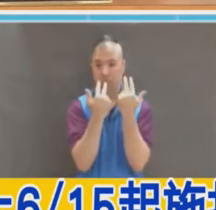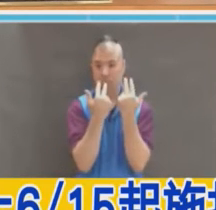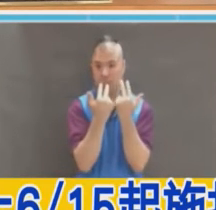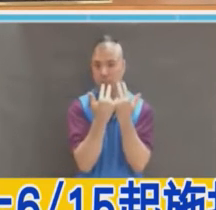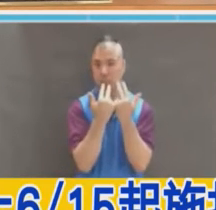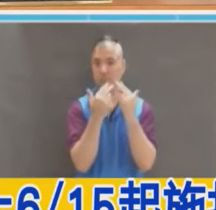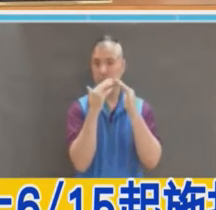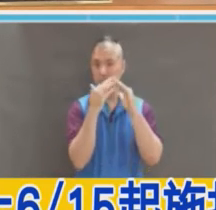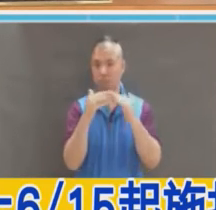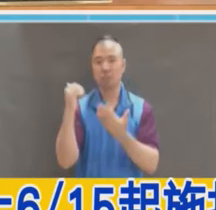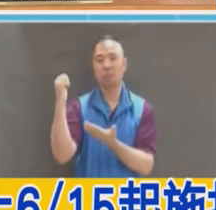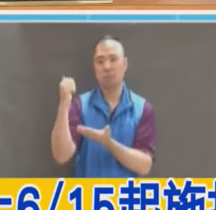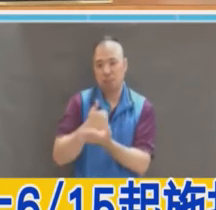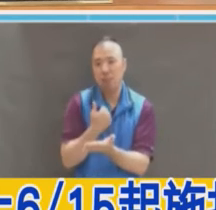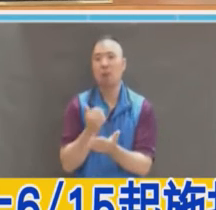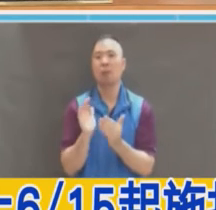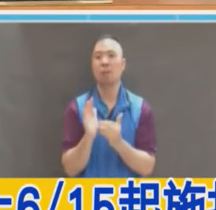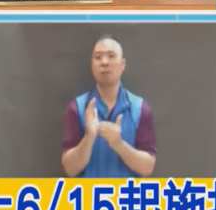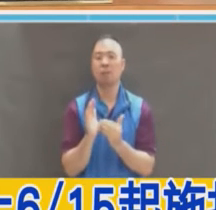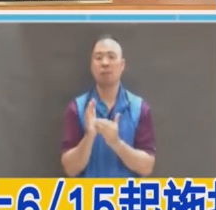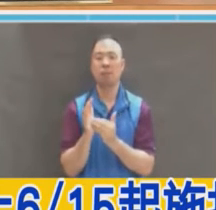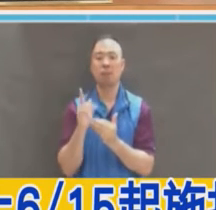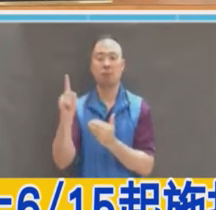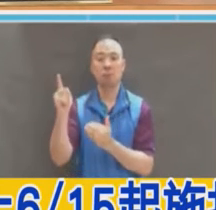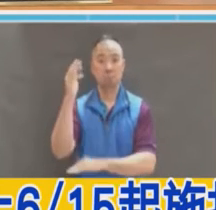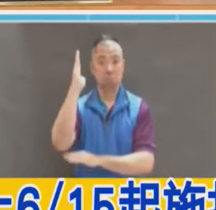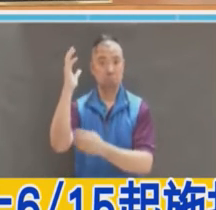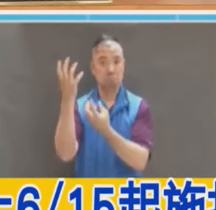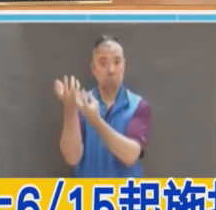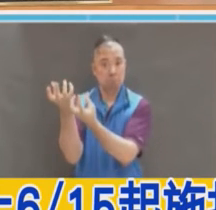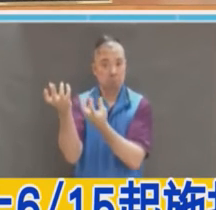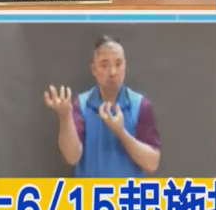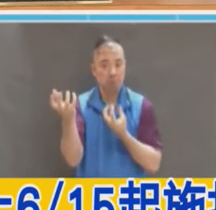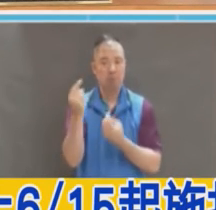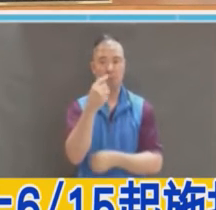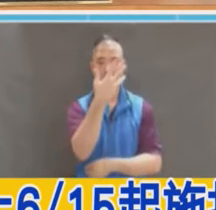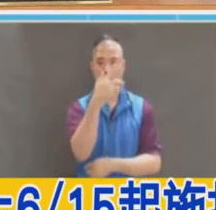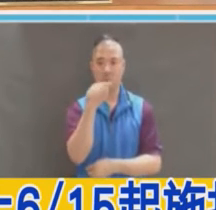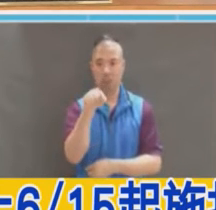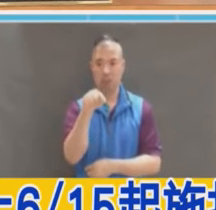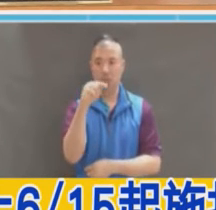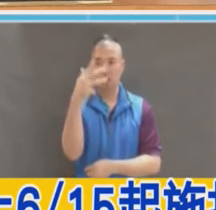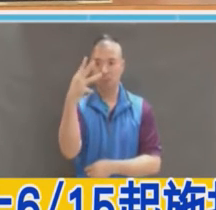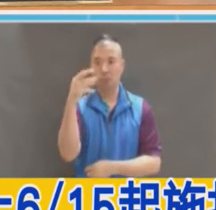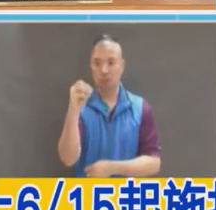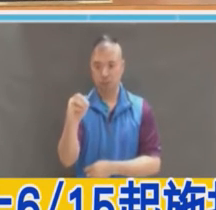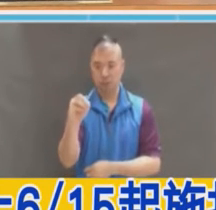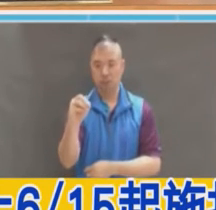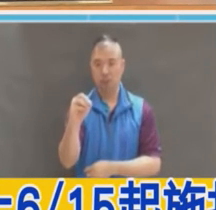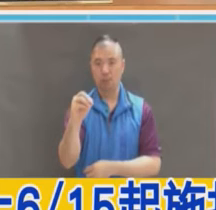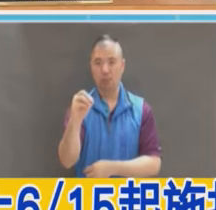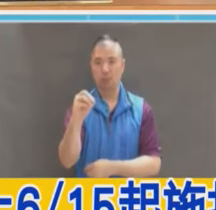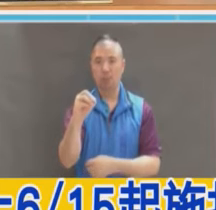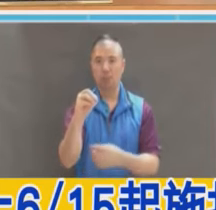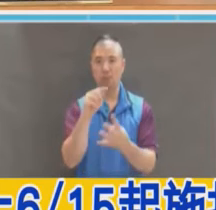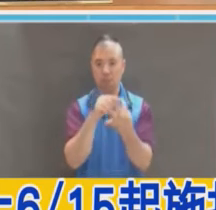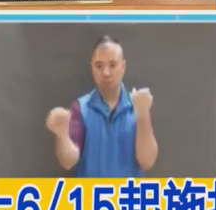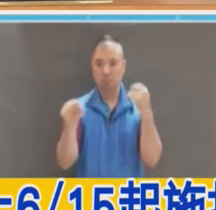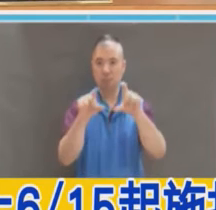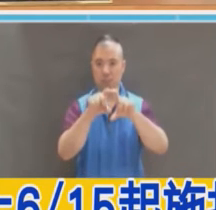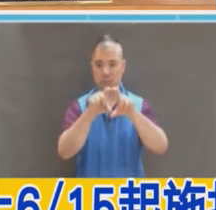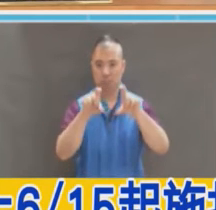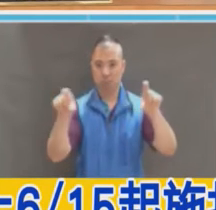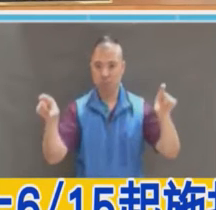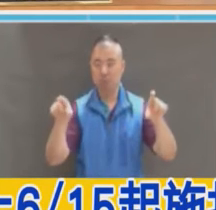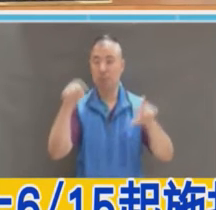肾患者以及注射型的长照机构开始施打，因